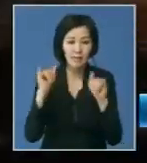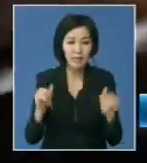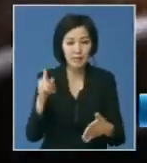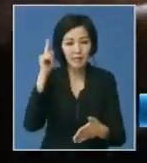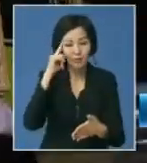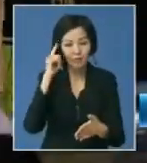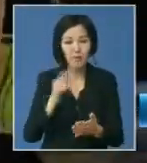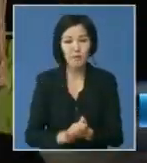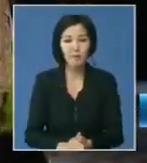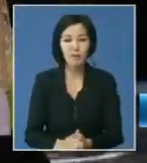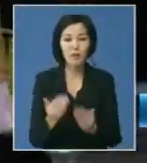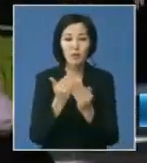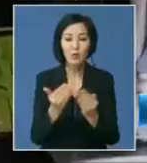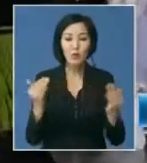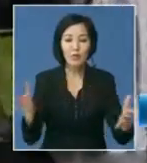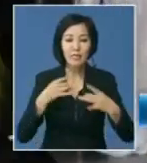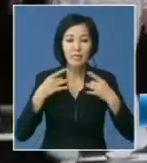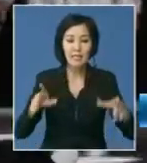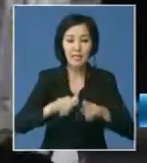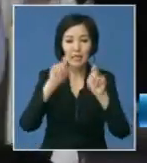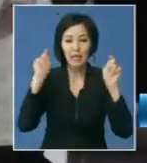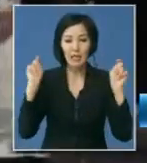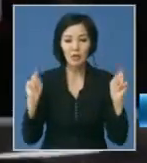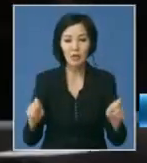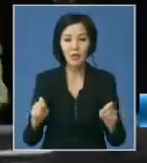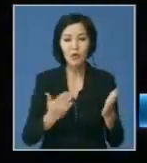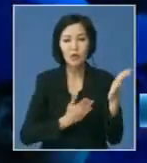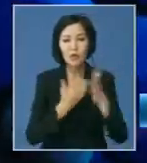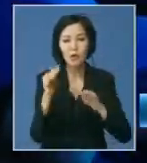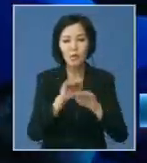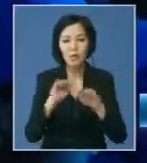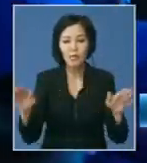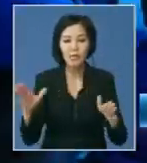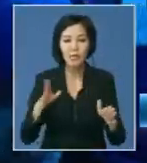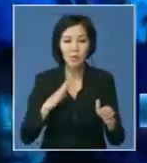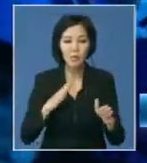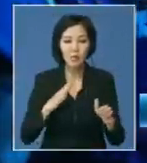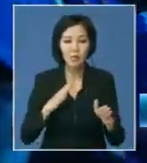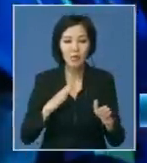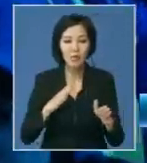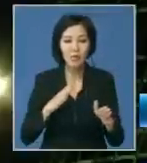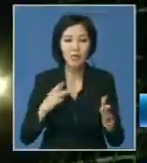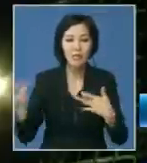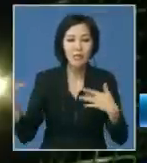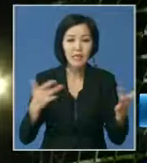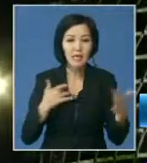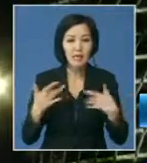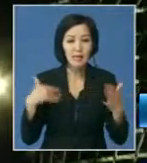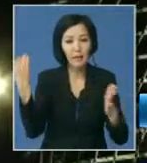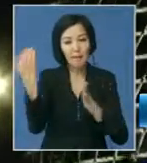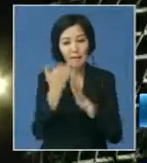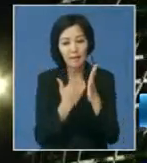Экспо 2017 көрмесінің салтанатты ашылуы сарапшылар пікірінше жоғары деңгейде өтті. Шара аясында амфитеатрда концерттік бағдарлама